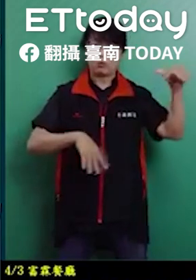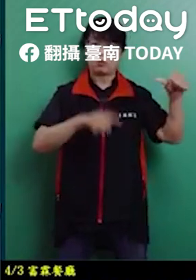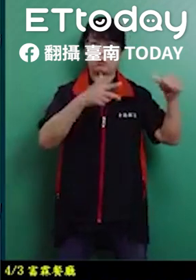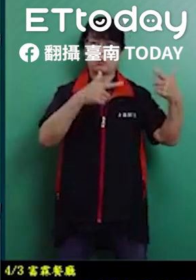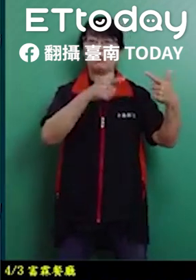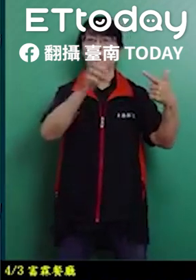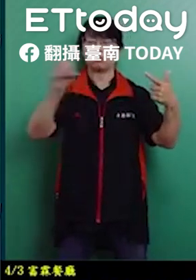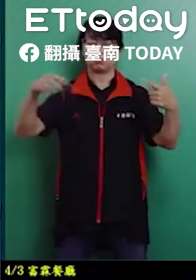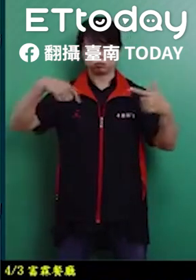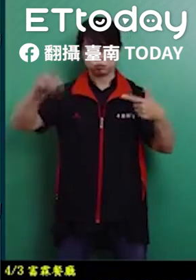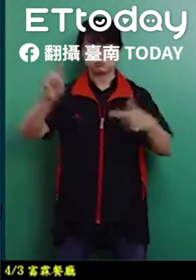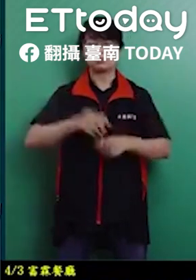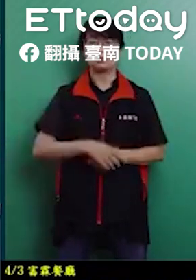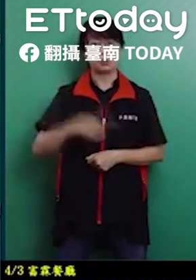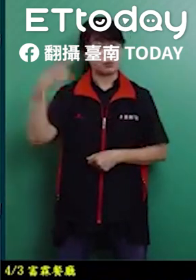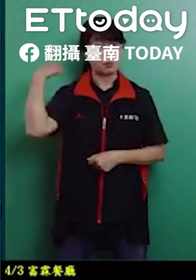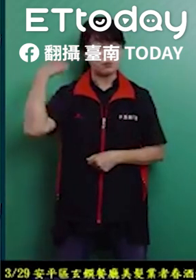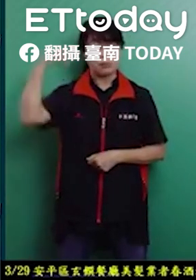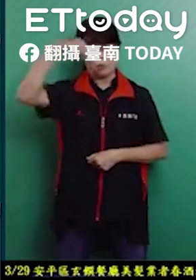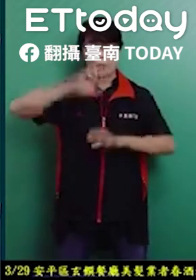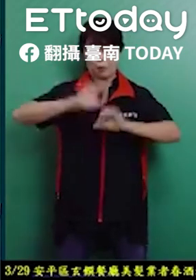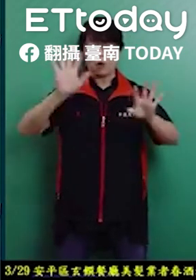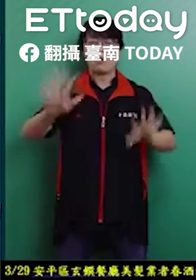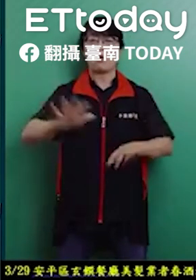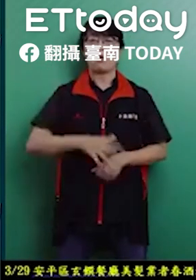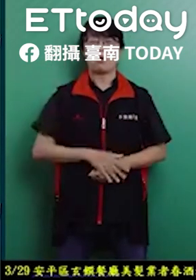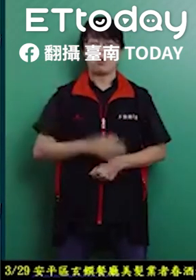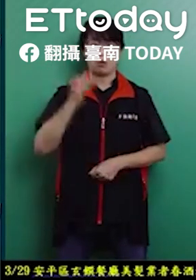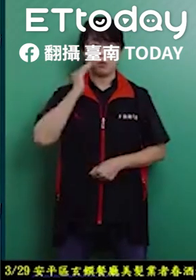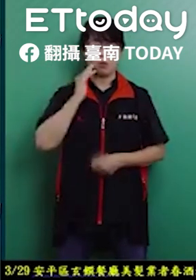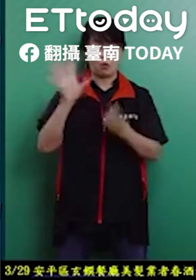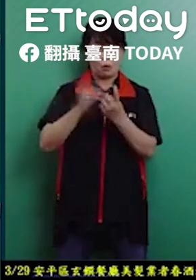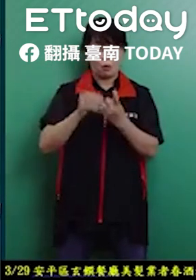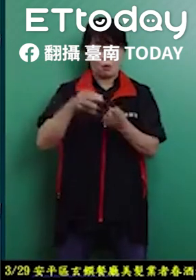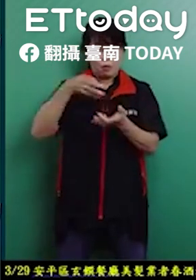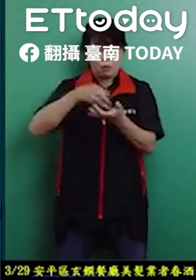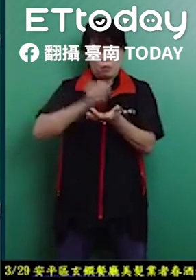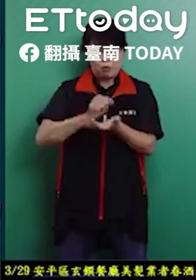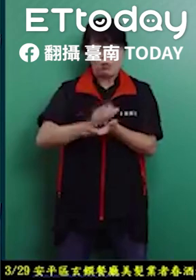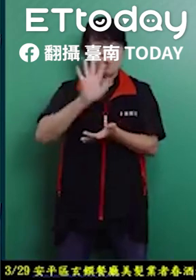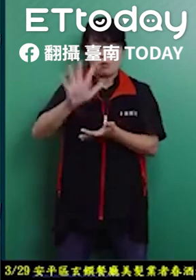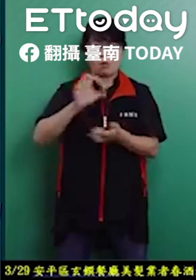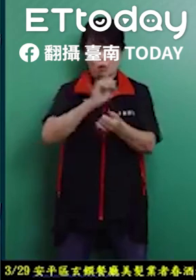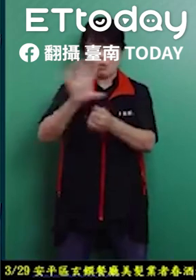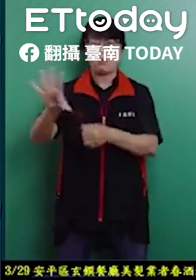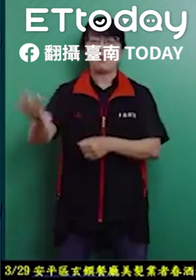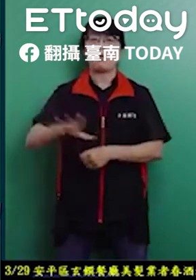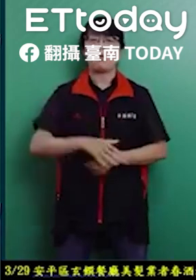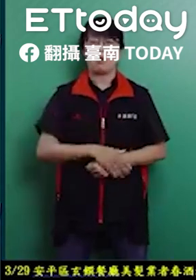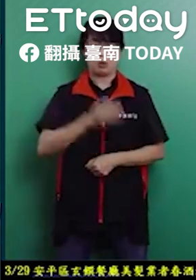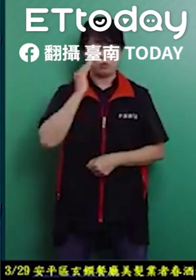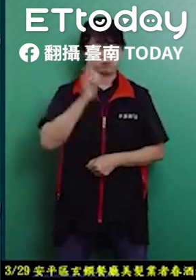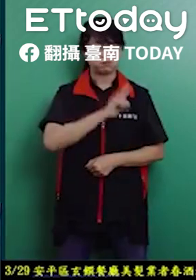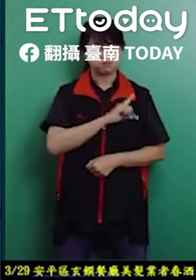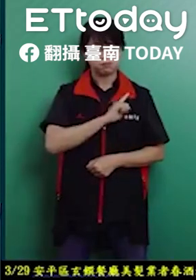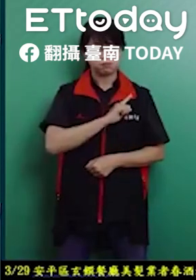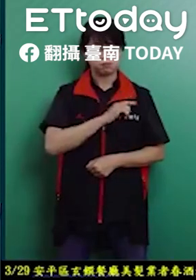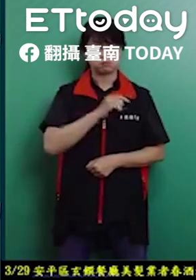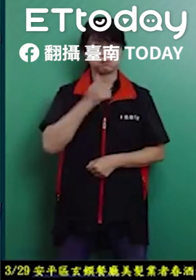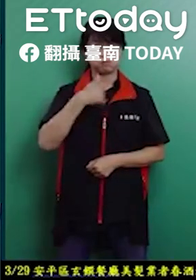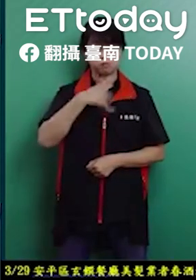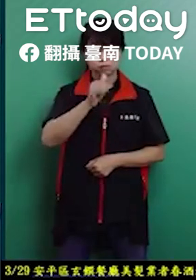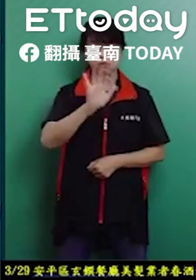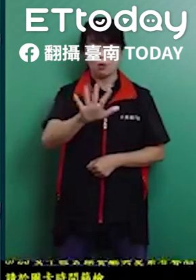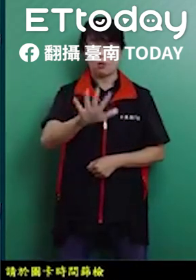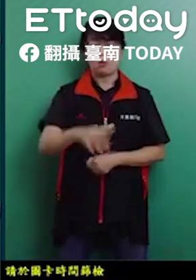实我们昨天有公告，那有落实时间制的我们也都通知了。那如果有一个没有通知到，你觉得你的足迹有重叠的，请赶